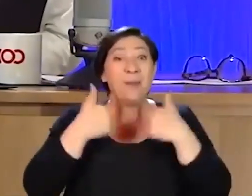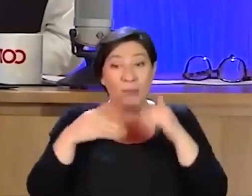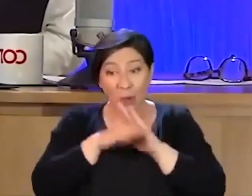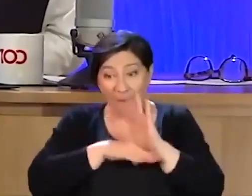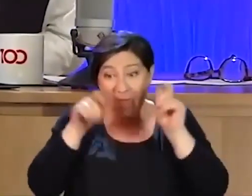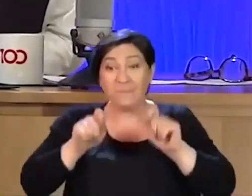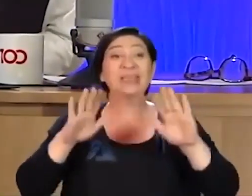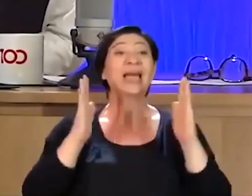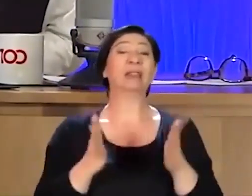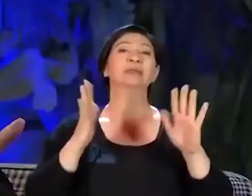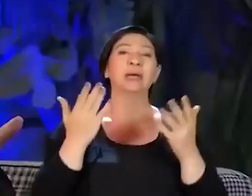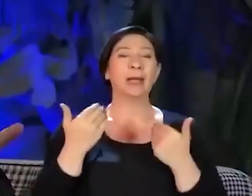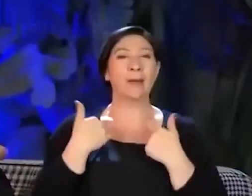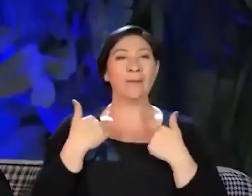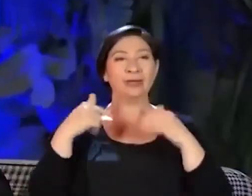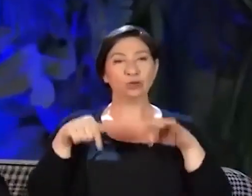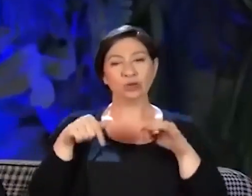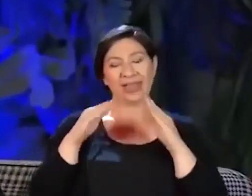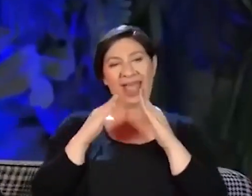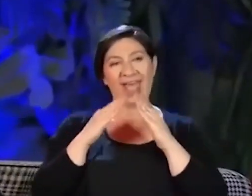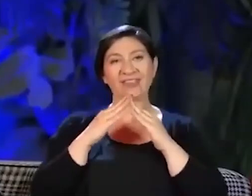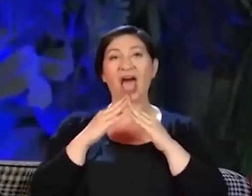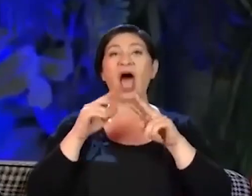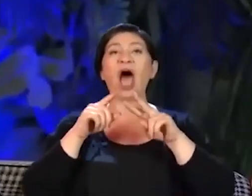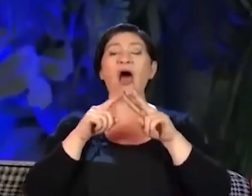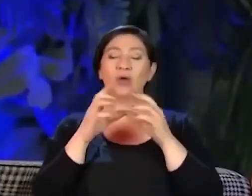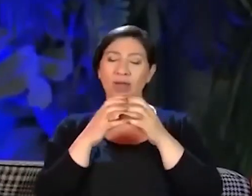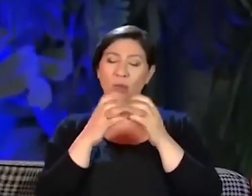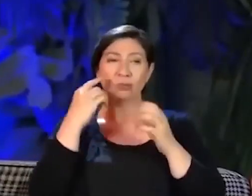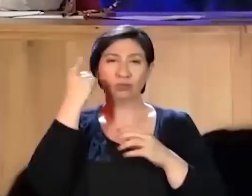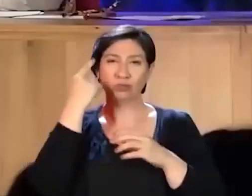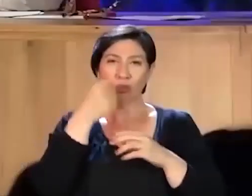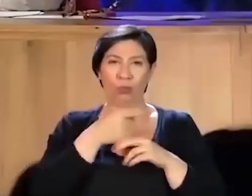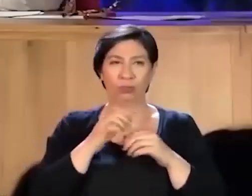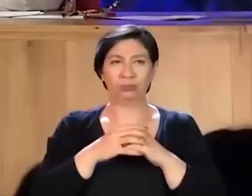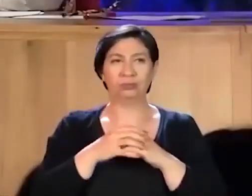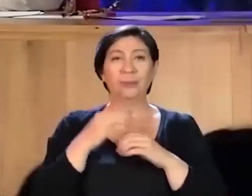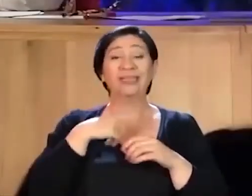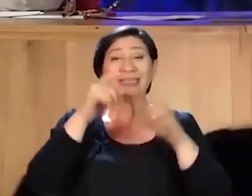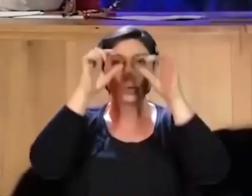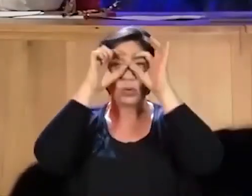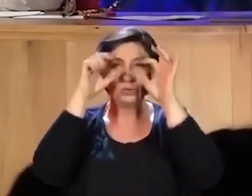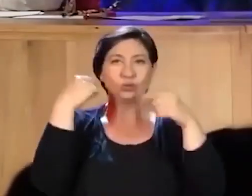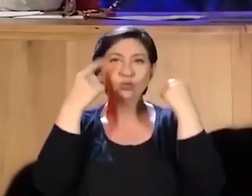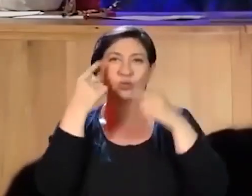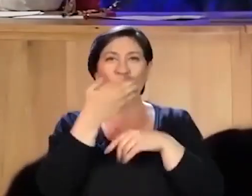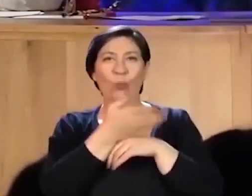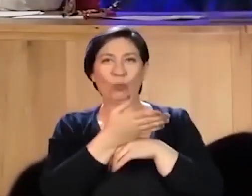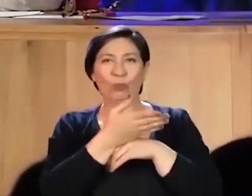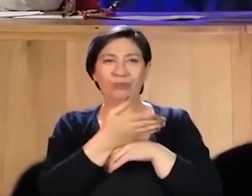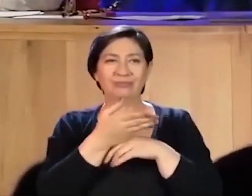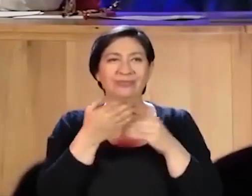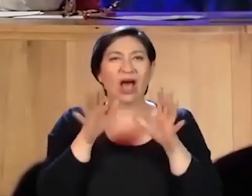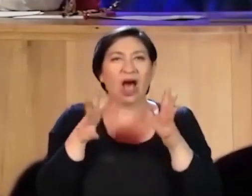bebeğim. Ben şu anda evdeki avokadolarımı düşünüyorum. Ben de senin gözlüğünü düşünüyorum. Çünkü, bu